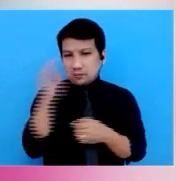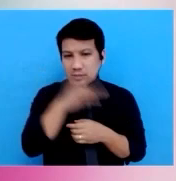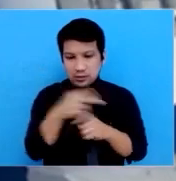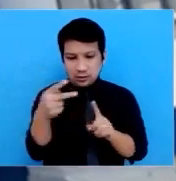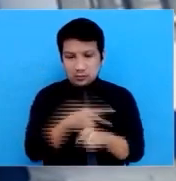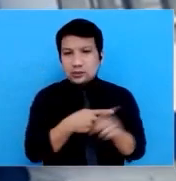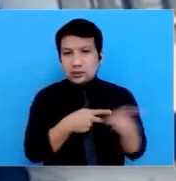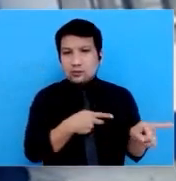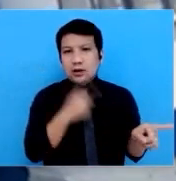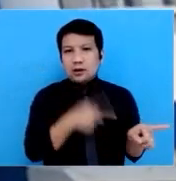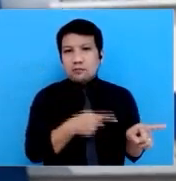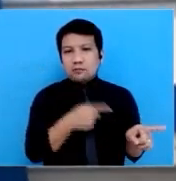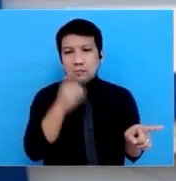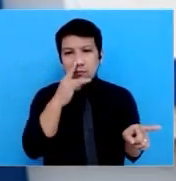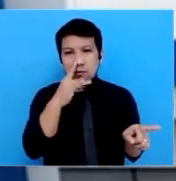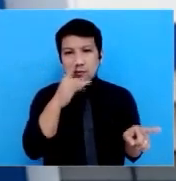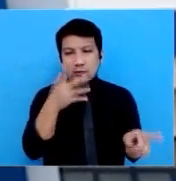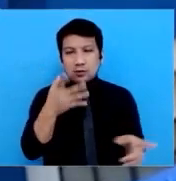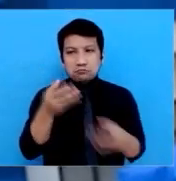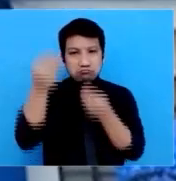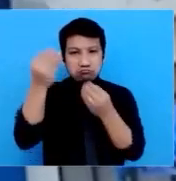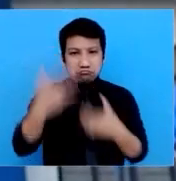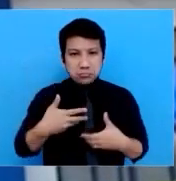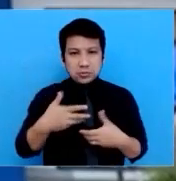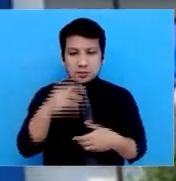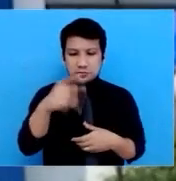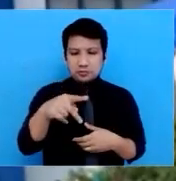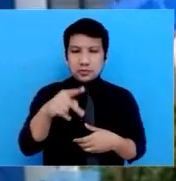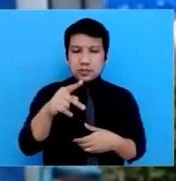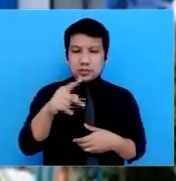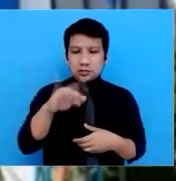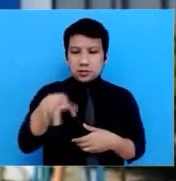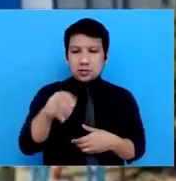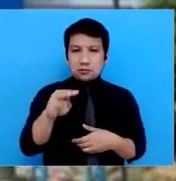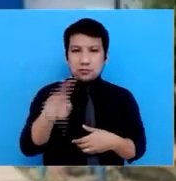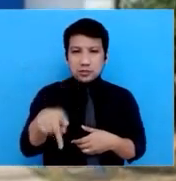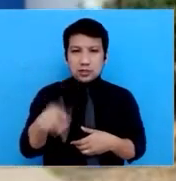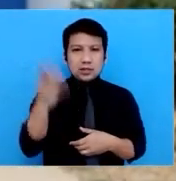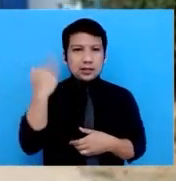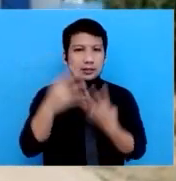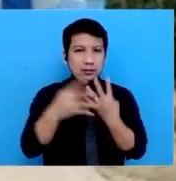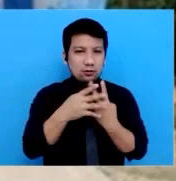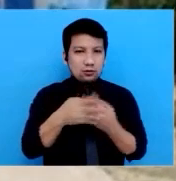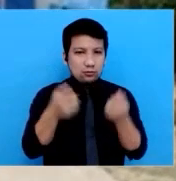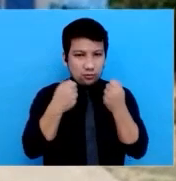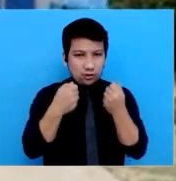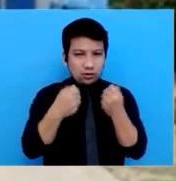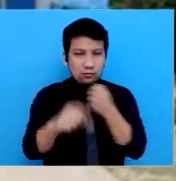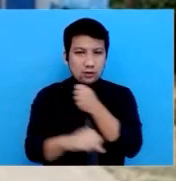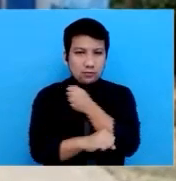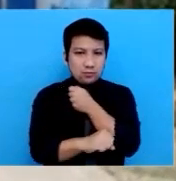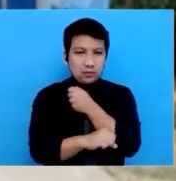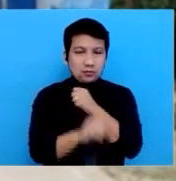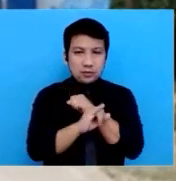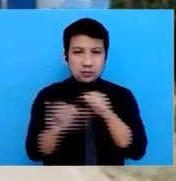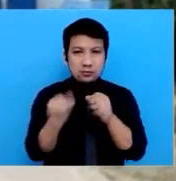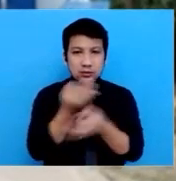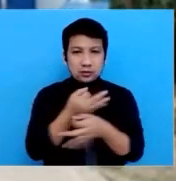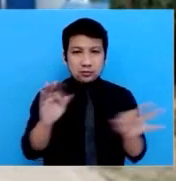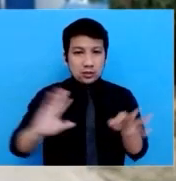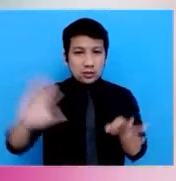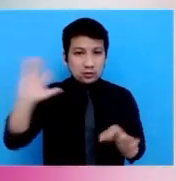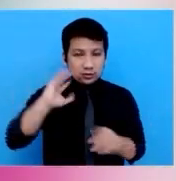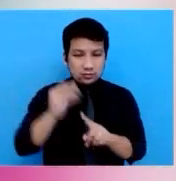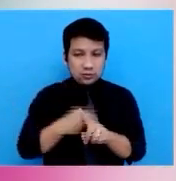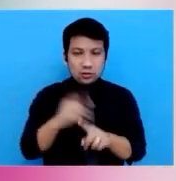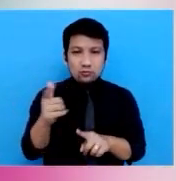suspek. Base sa impormasyon ng BJMP, nakulong na si Fernandez sa kasong qualified theft at nakalaya lang noong May